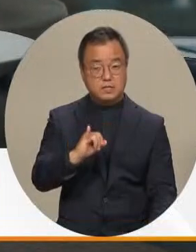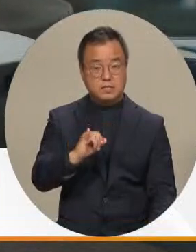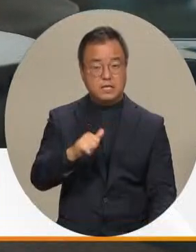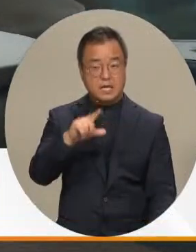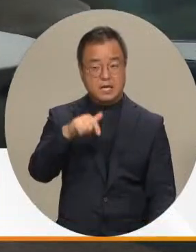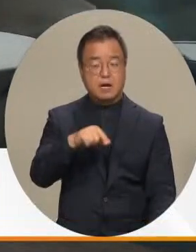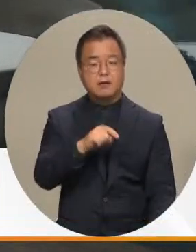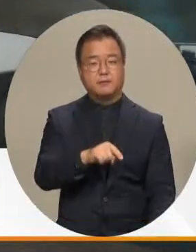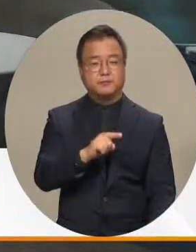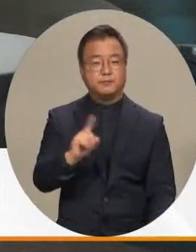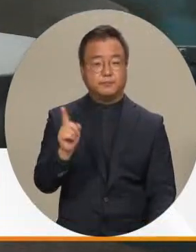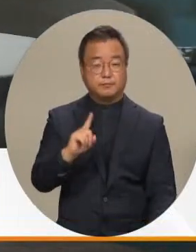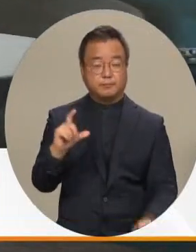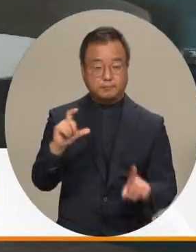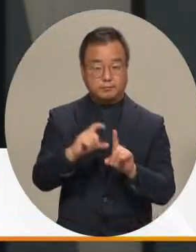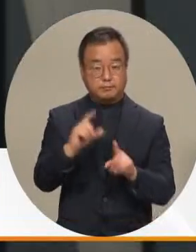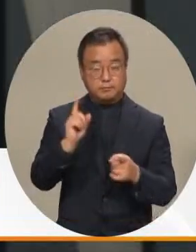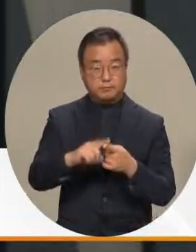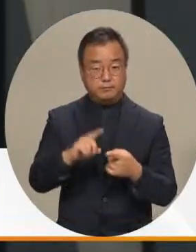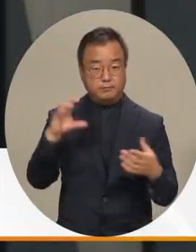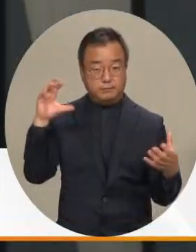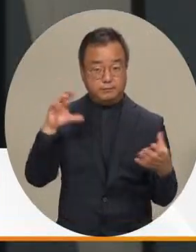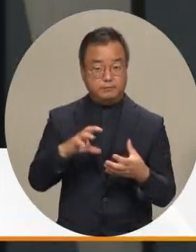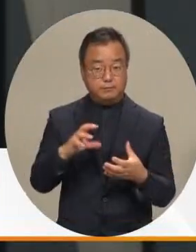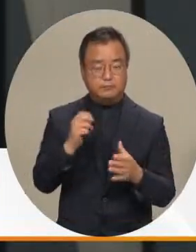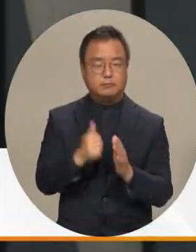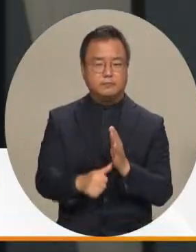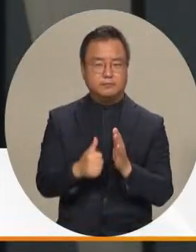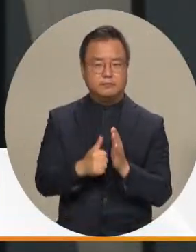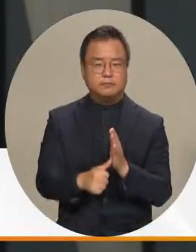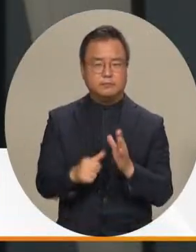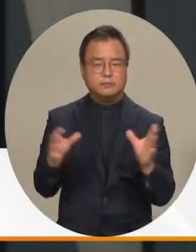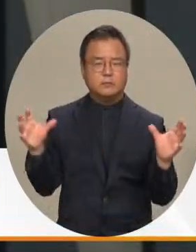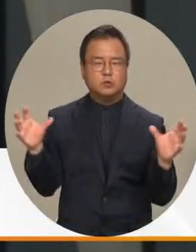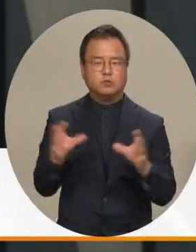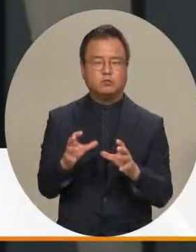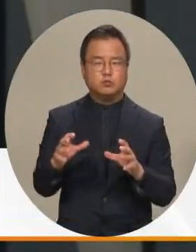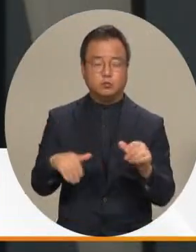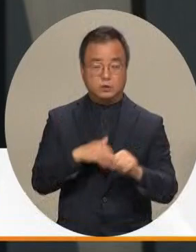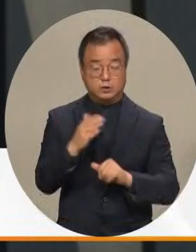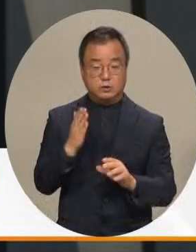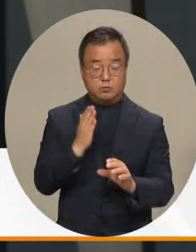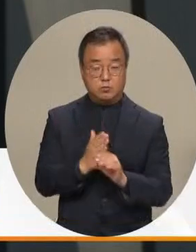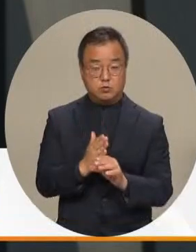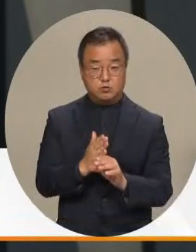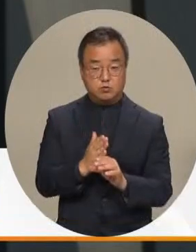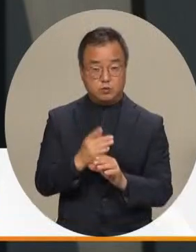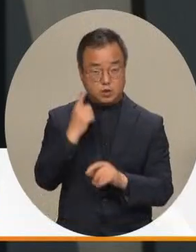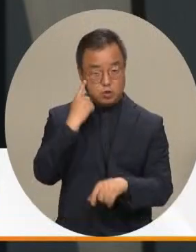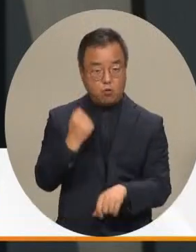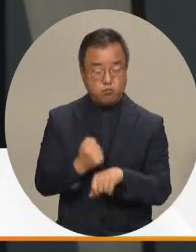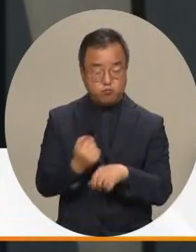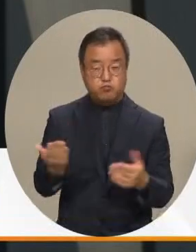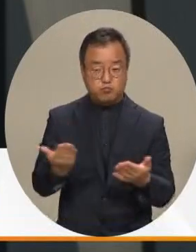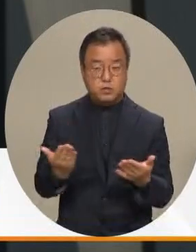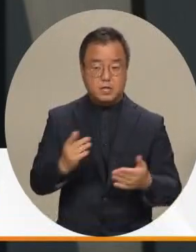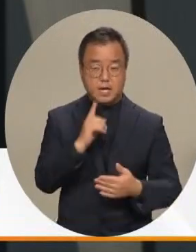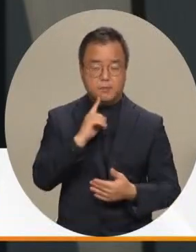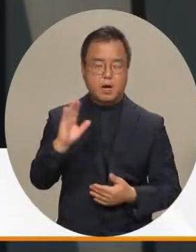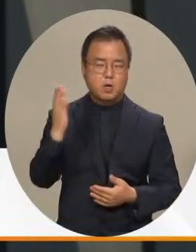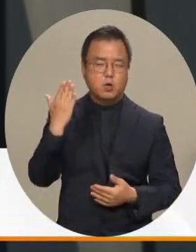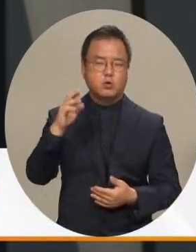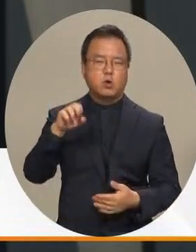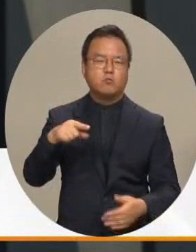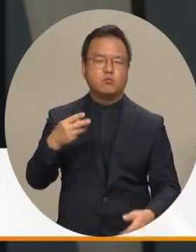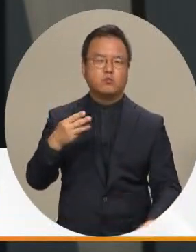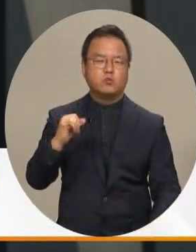부르는이 학문은 단어의 뜻 그대로 음식 즉 물 뭉쳐있는 벌크 상태를 연구하는 학문을 말합니다 현대물리학의